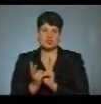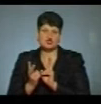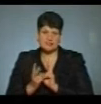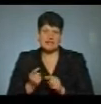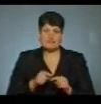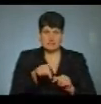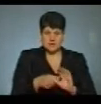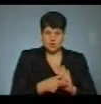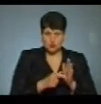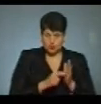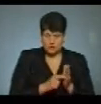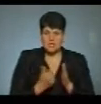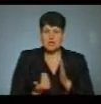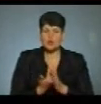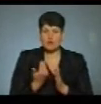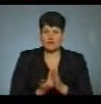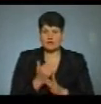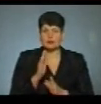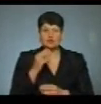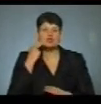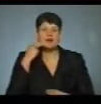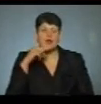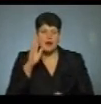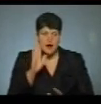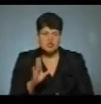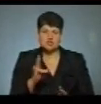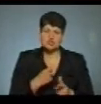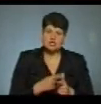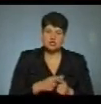цій студії. Сподіваюся, що новини будуть кращими, аніж